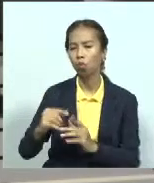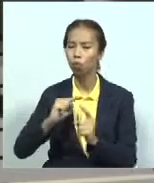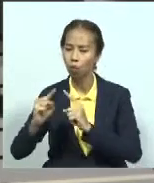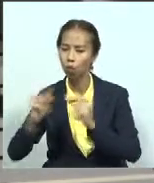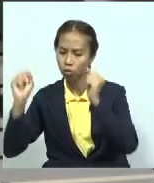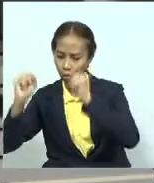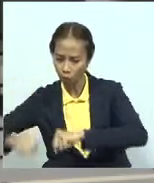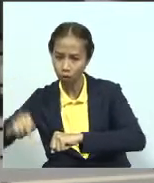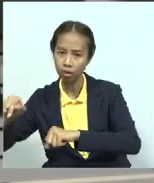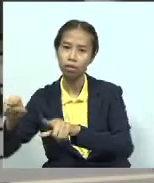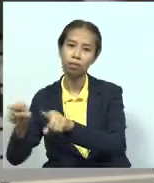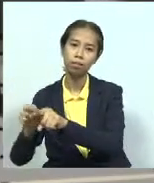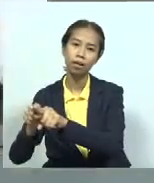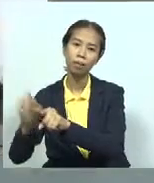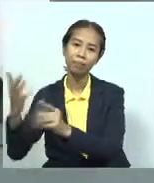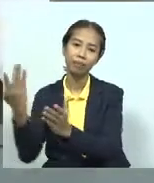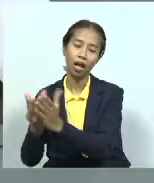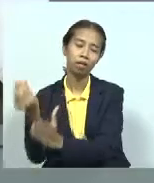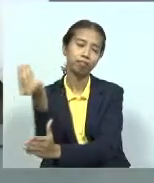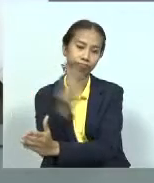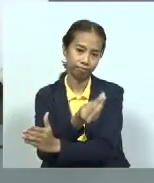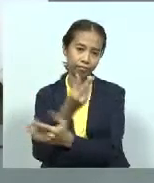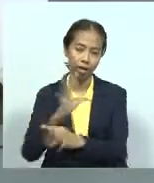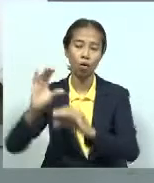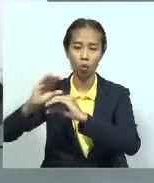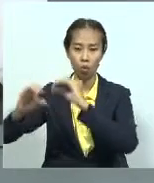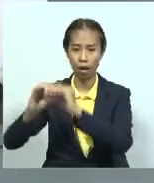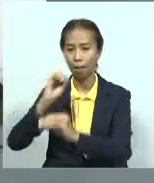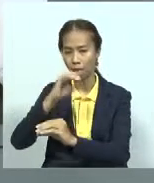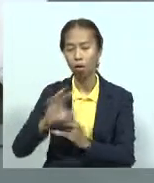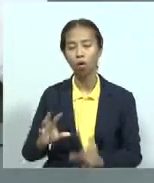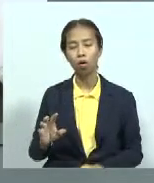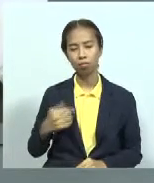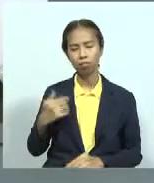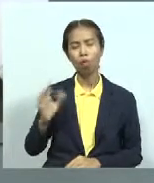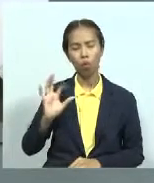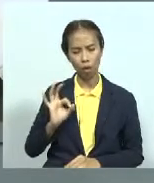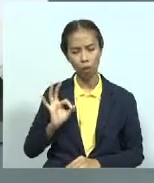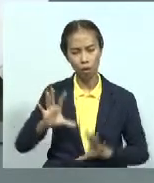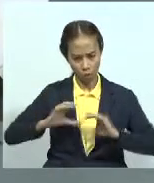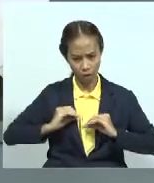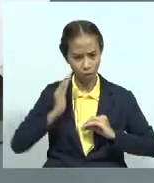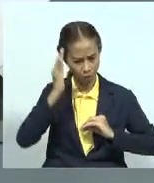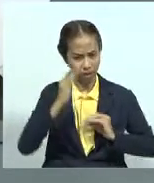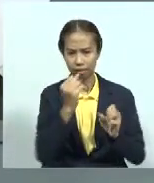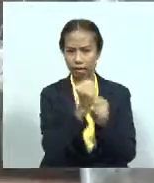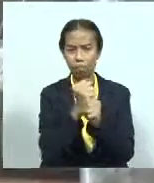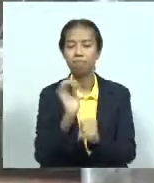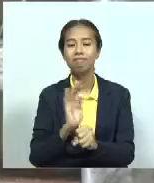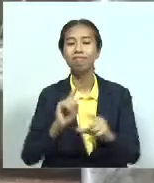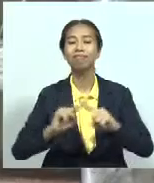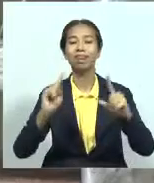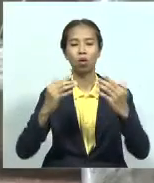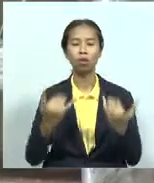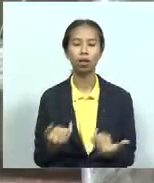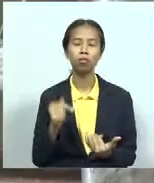งชดใช้ค่าเสียหายและโครงการสัญญาว่าจะไม่ให้เกิดเหตุการณ์ขึ้นอีกแต่จนแล้วจน